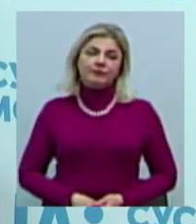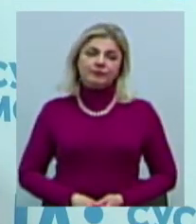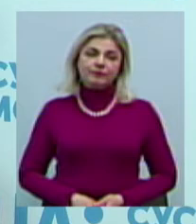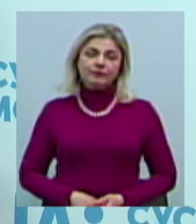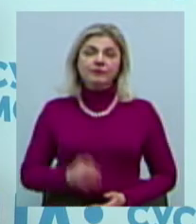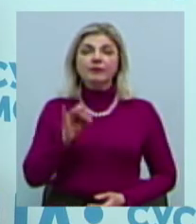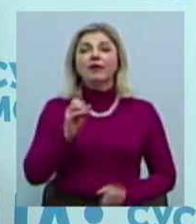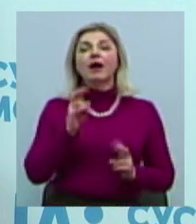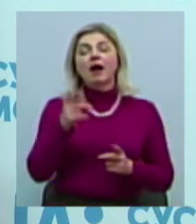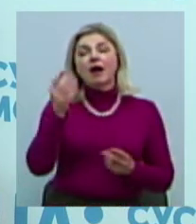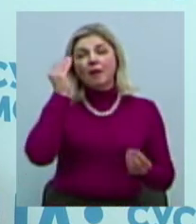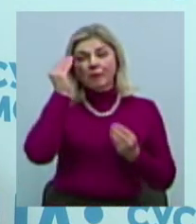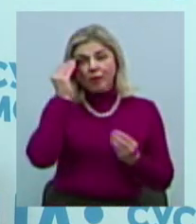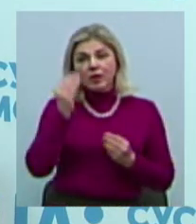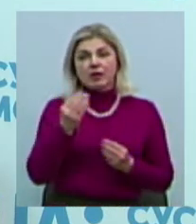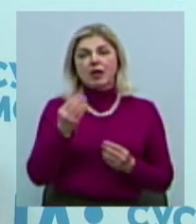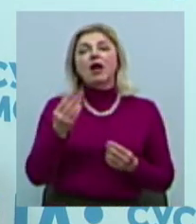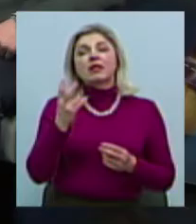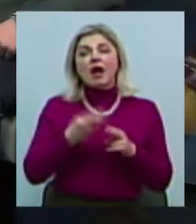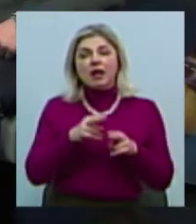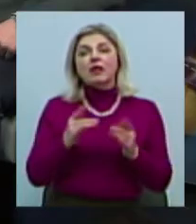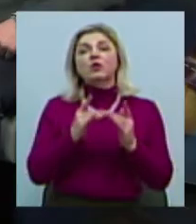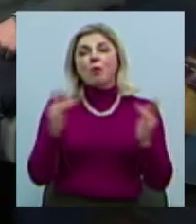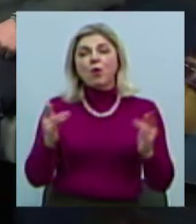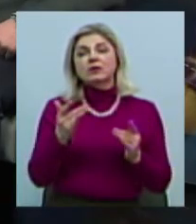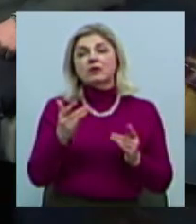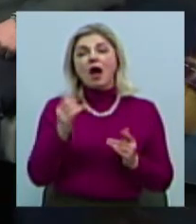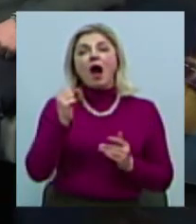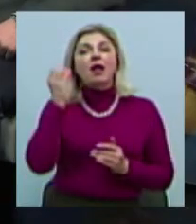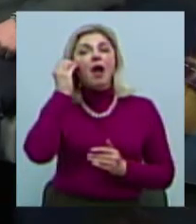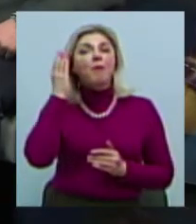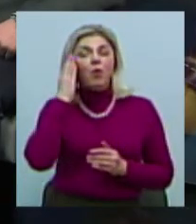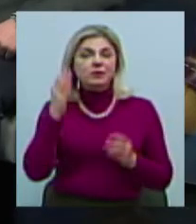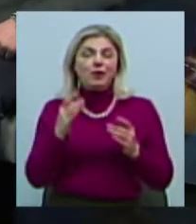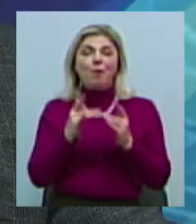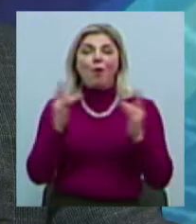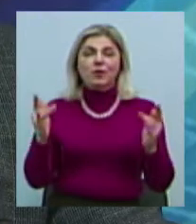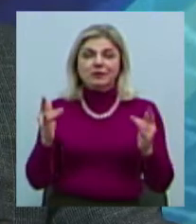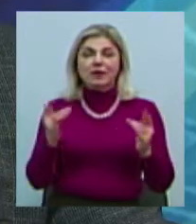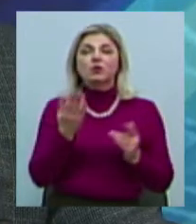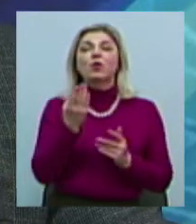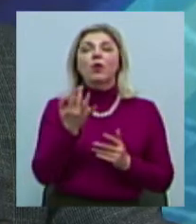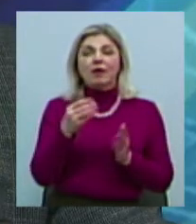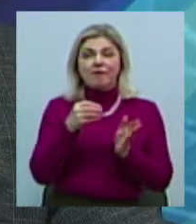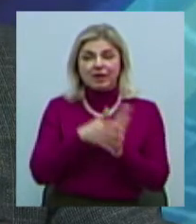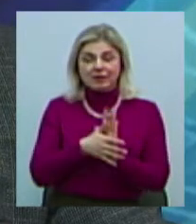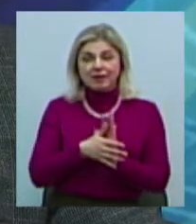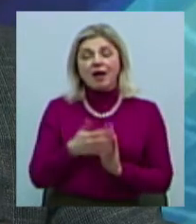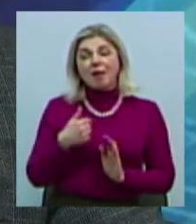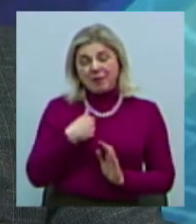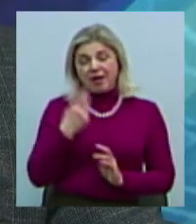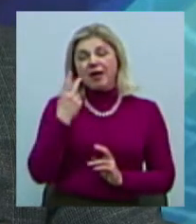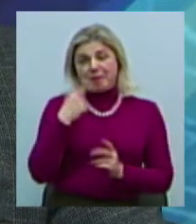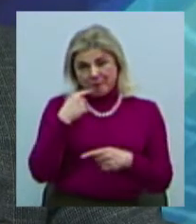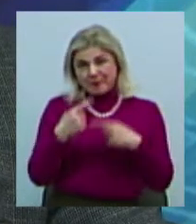уряду на цей міст витратити? Что касается японского моста, мы также периодически встречаемся с делегацией